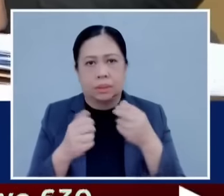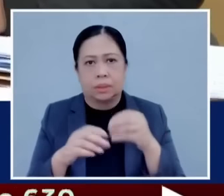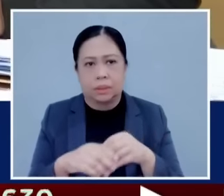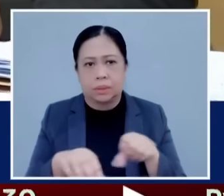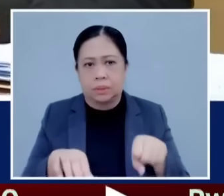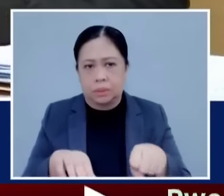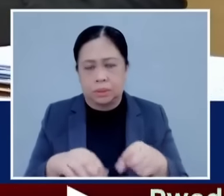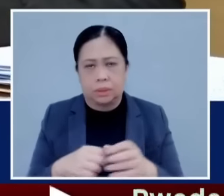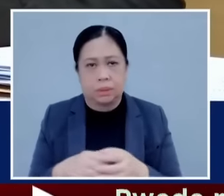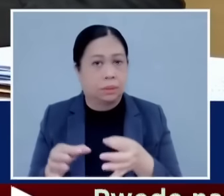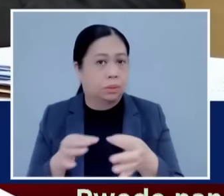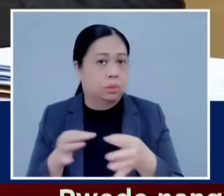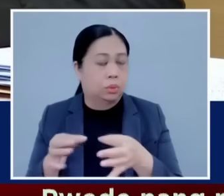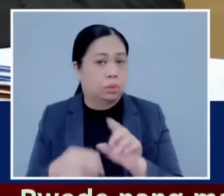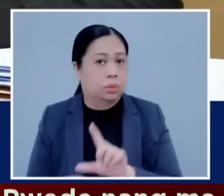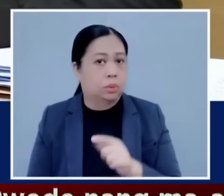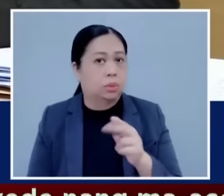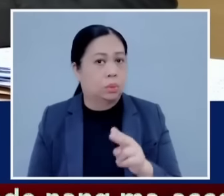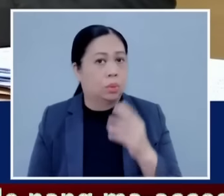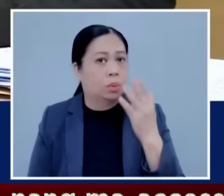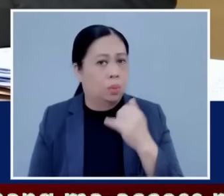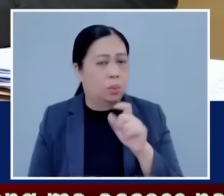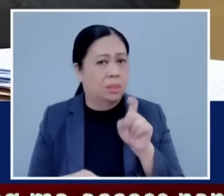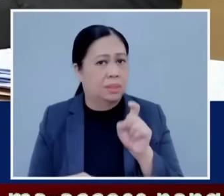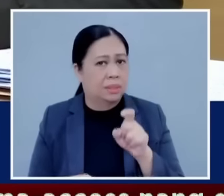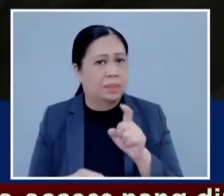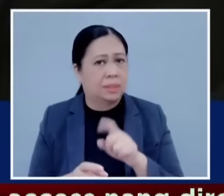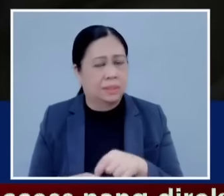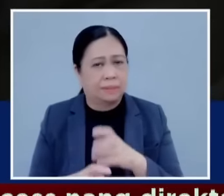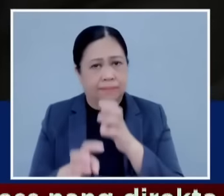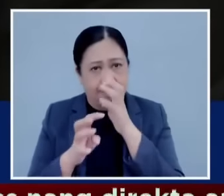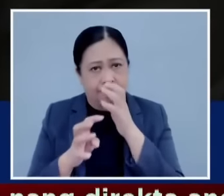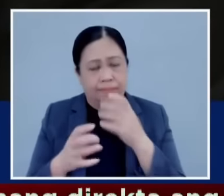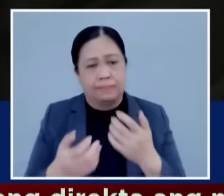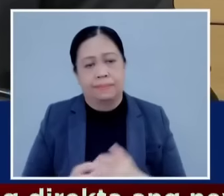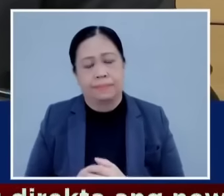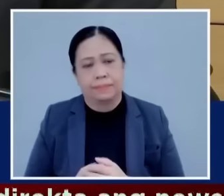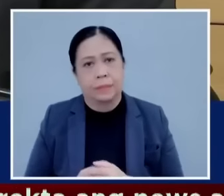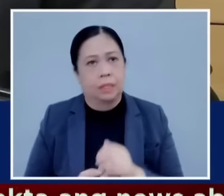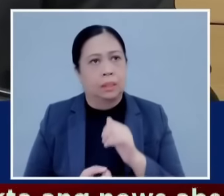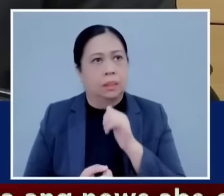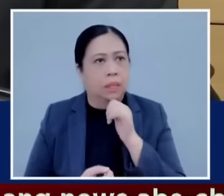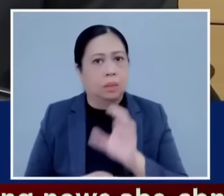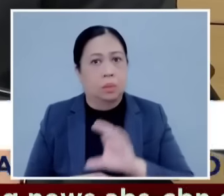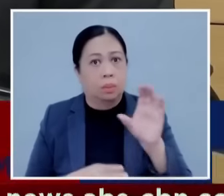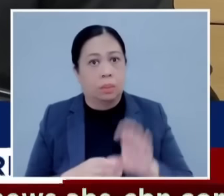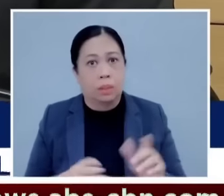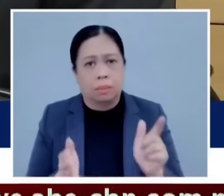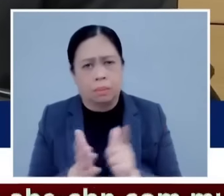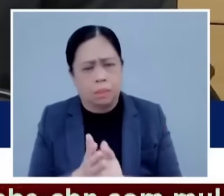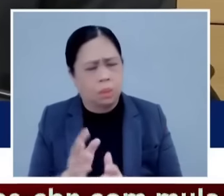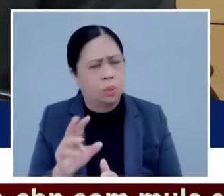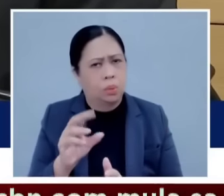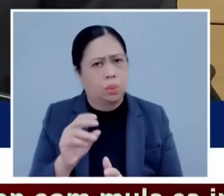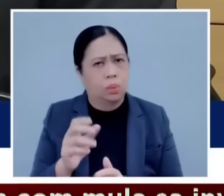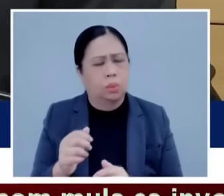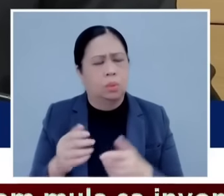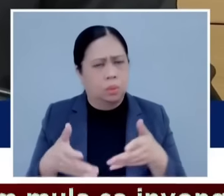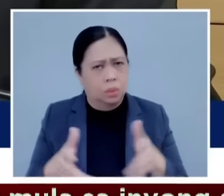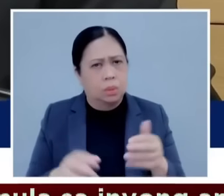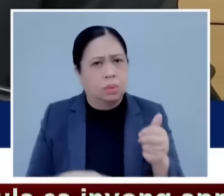May paglilinaw din ng LGU kung bakit kinakailangan nilang ipatupad ito. It's not totally banning them from flying